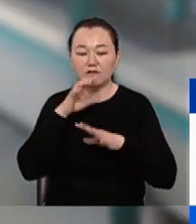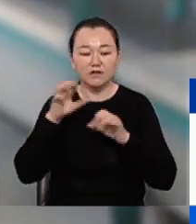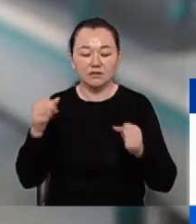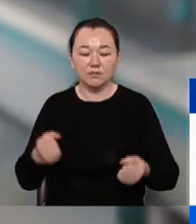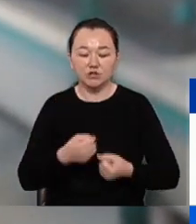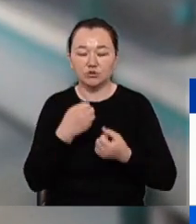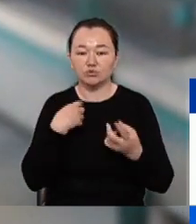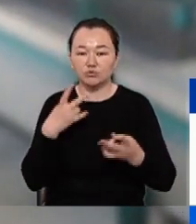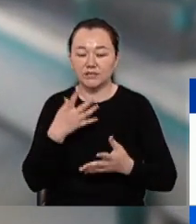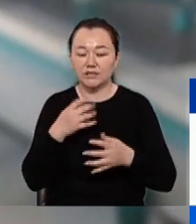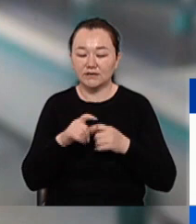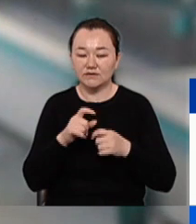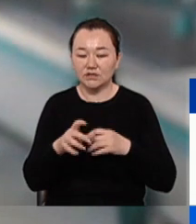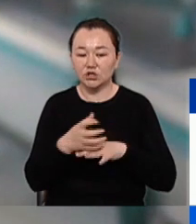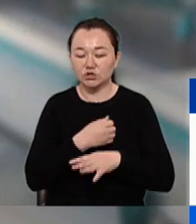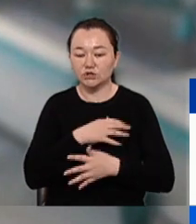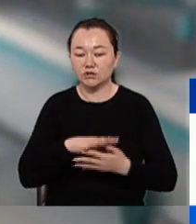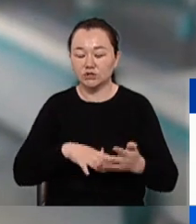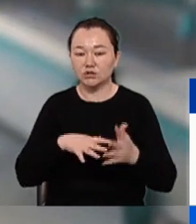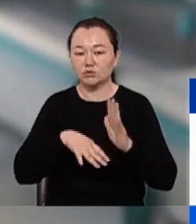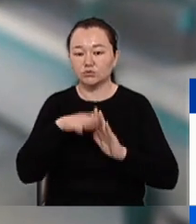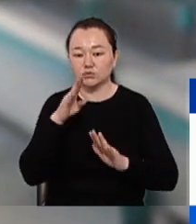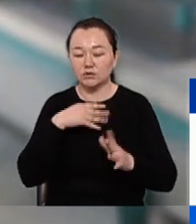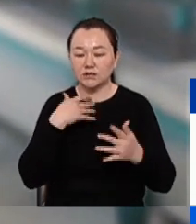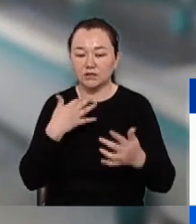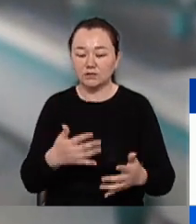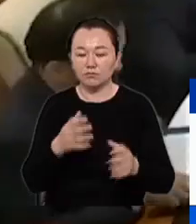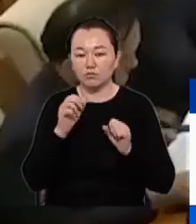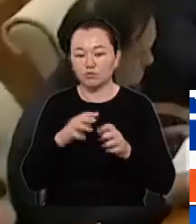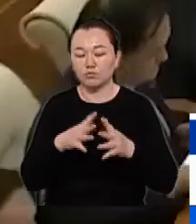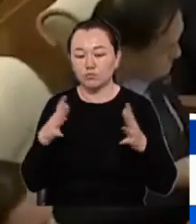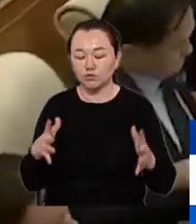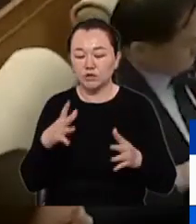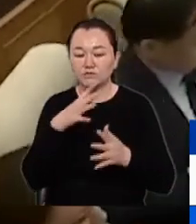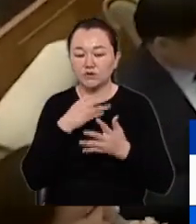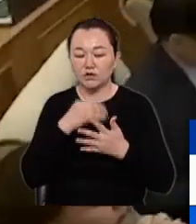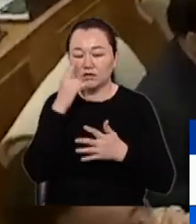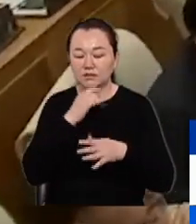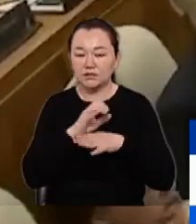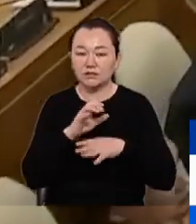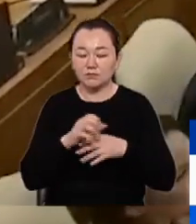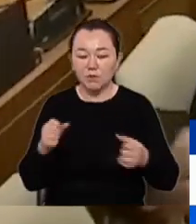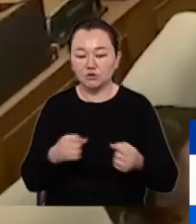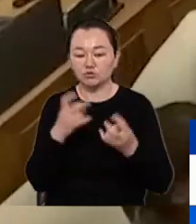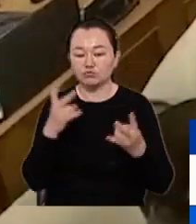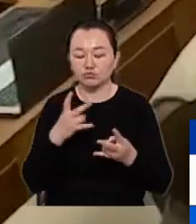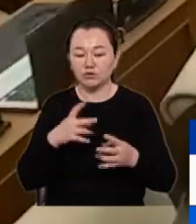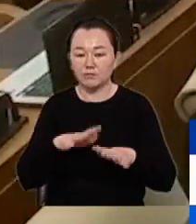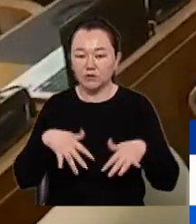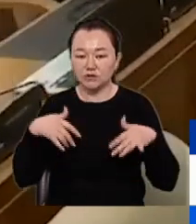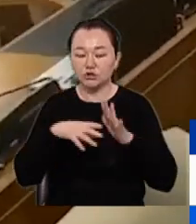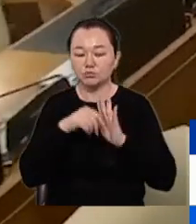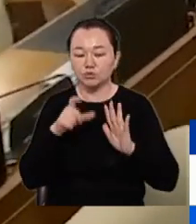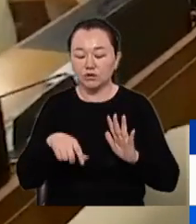қолдау қажет. Егер инвестор табылып, ары қарай жетілдірсек, сұраныс артар еді. Отандық тауар өндірушілеріне қолдау қажет екенін мәжіліс